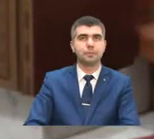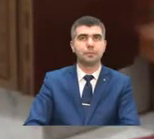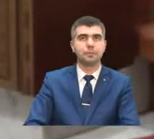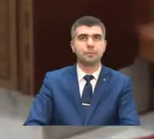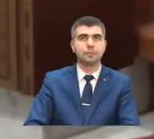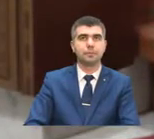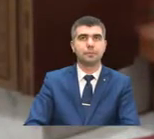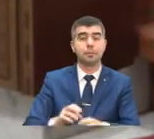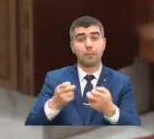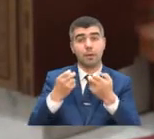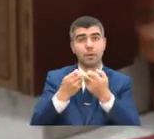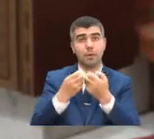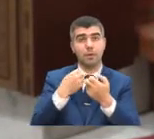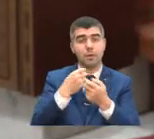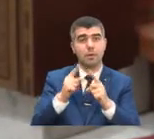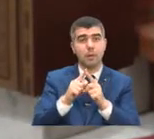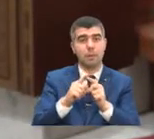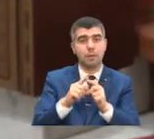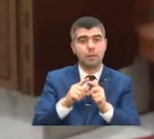فيما يخص قضية المساحة،